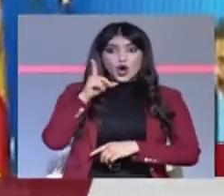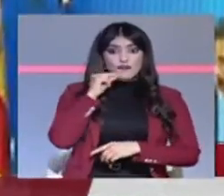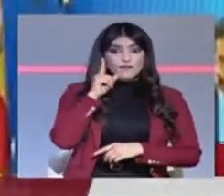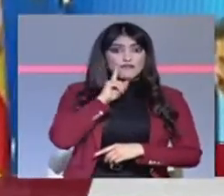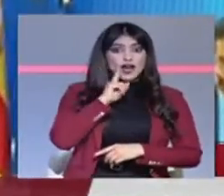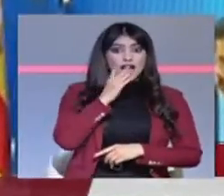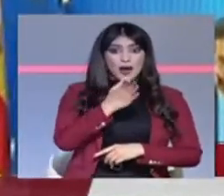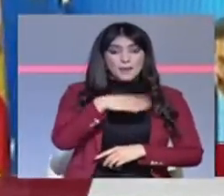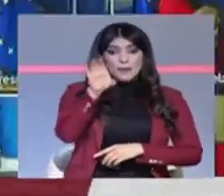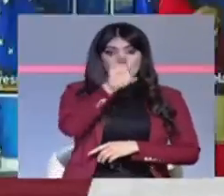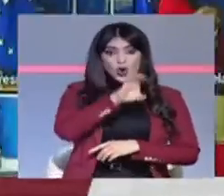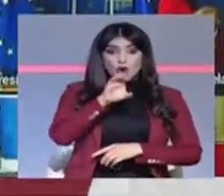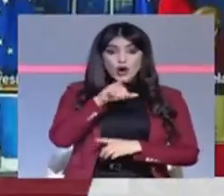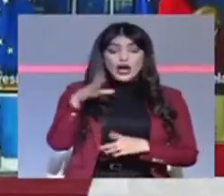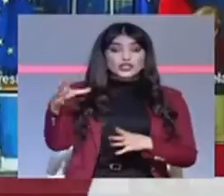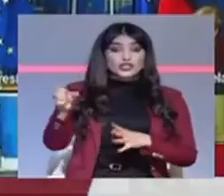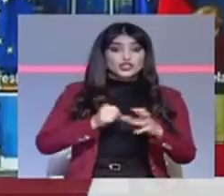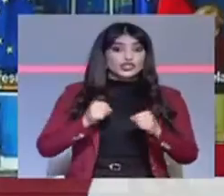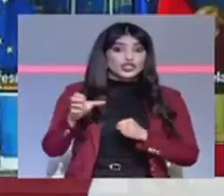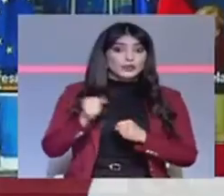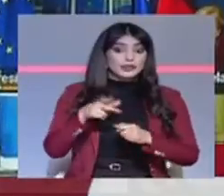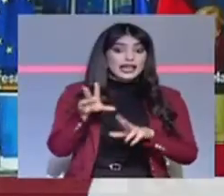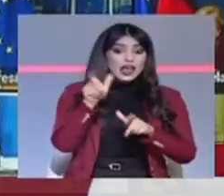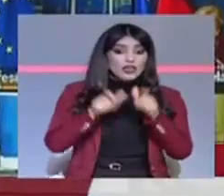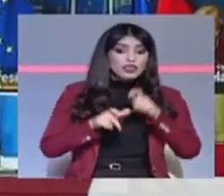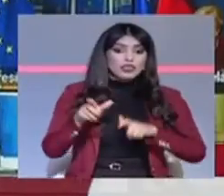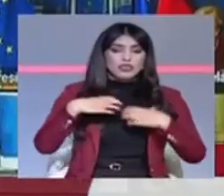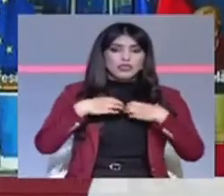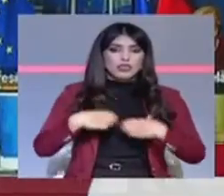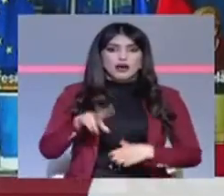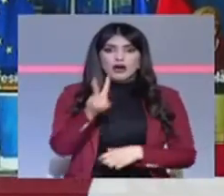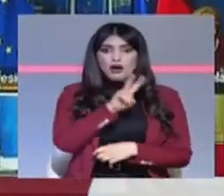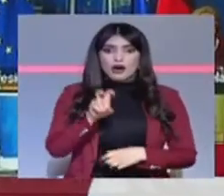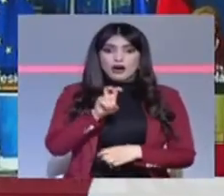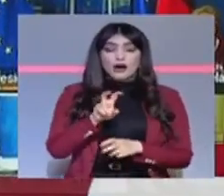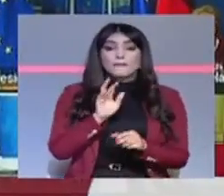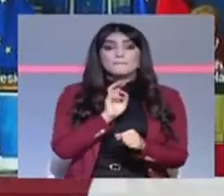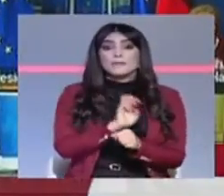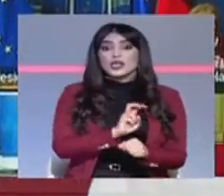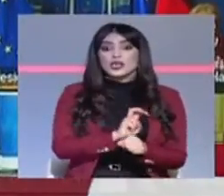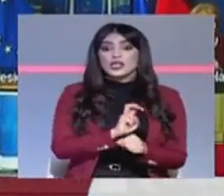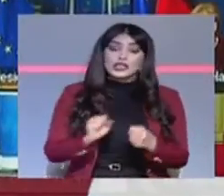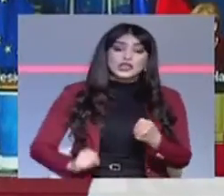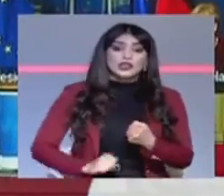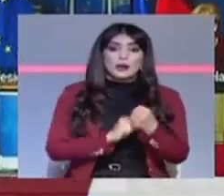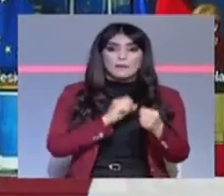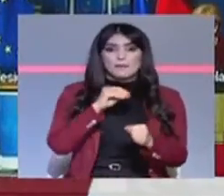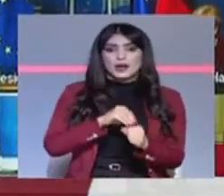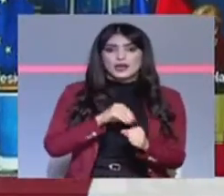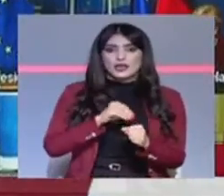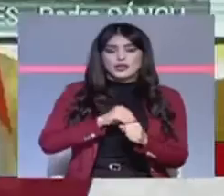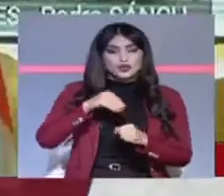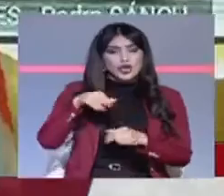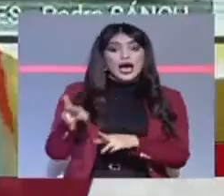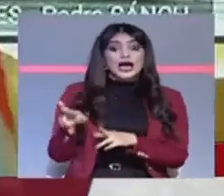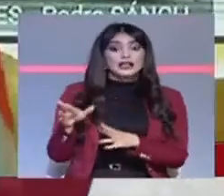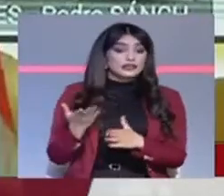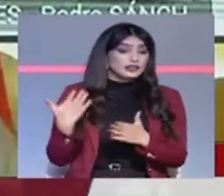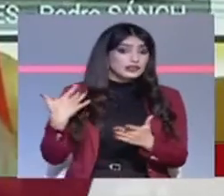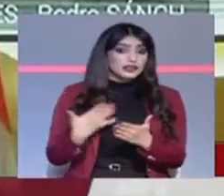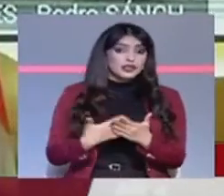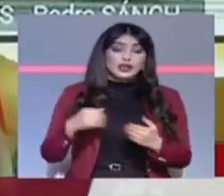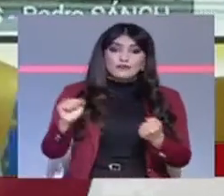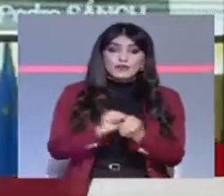لاين التي حدثت قاده مجموعه العشرين على الابقاء على تدابير الدعم الاقتصادي لحين حدوث تعا